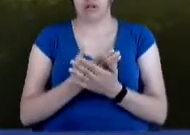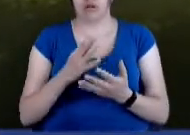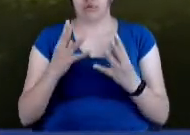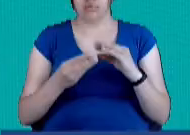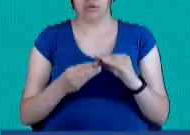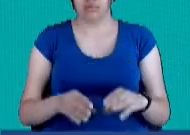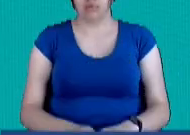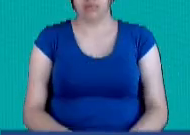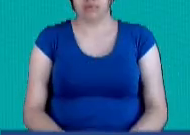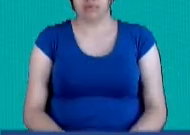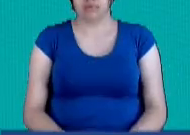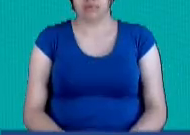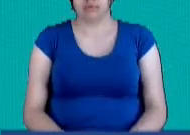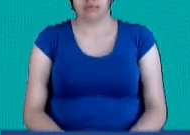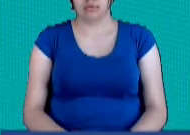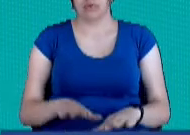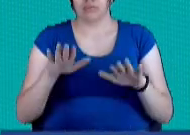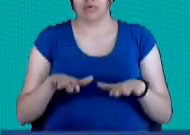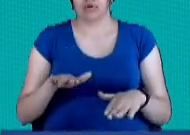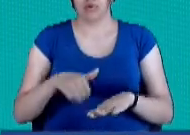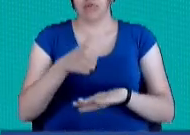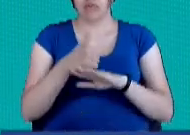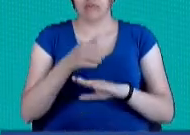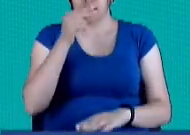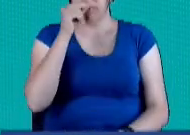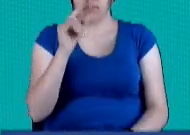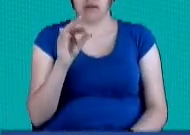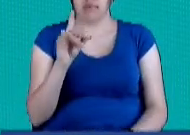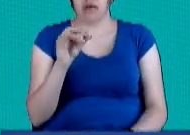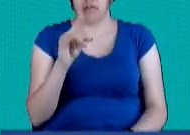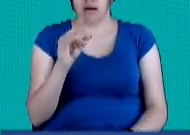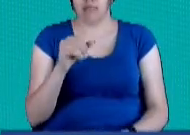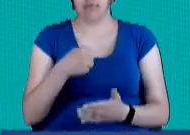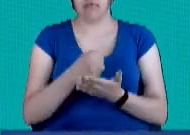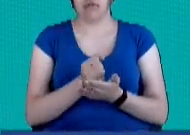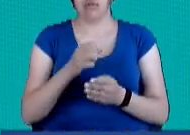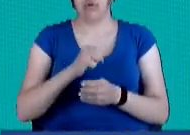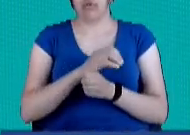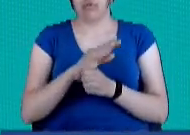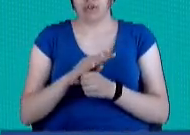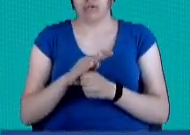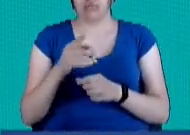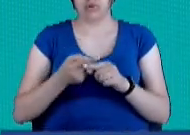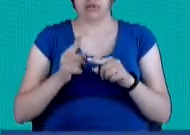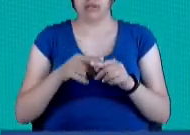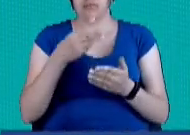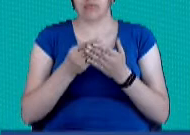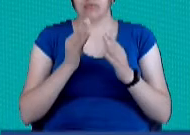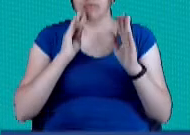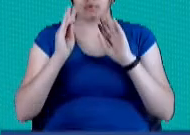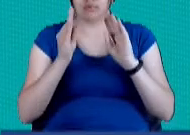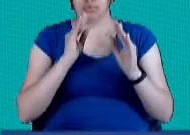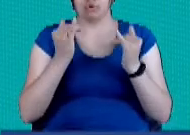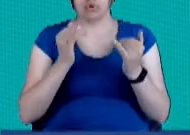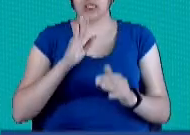Суспільному. У міського голови Слов'янська Вадима Ляха підтвердили коронавірус. Про це в своєму профілі на Фейсбук